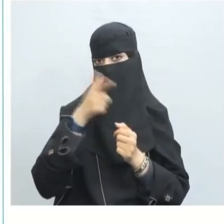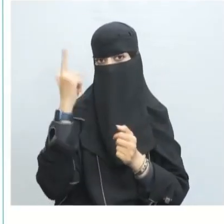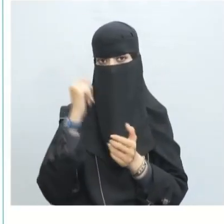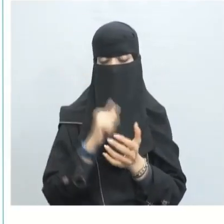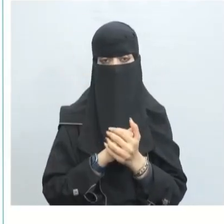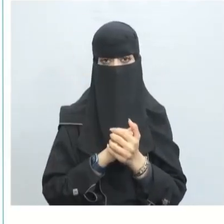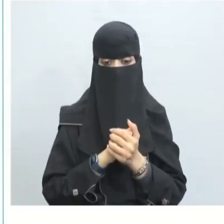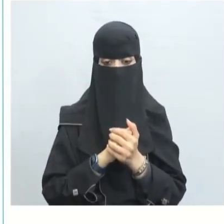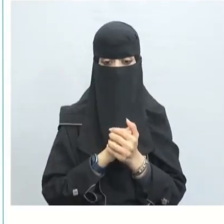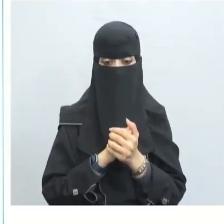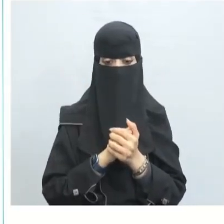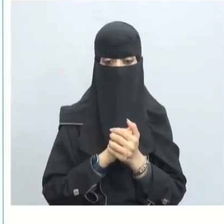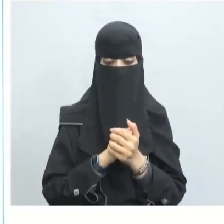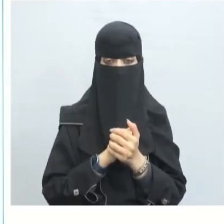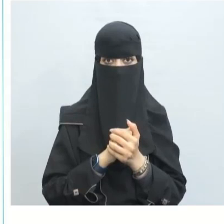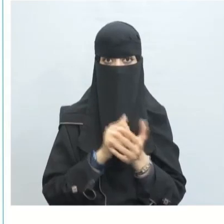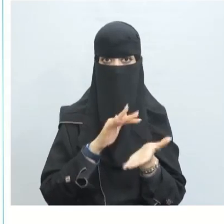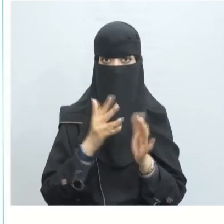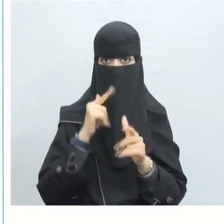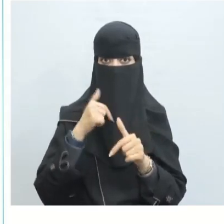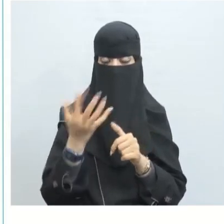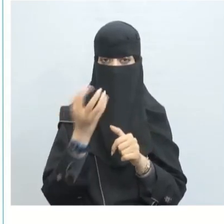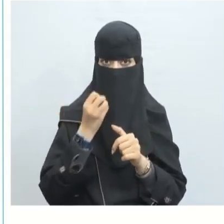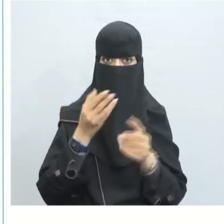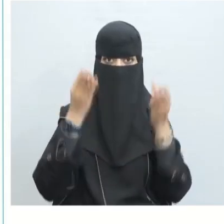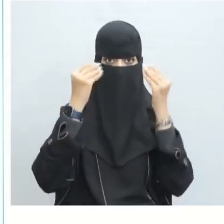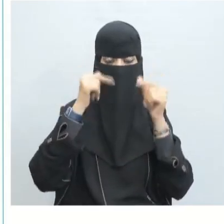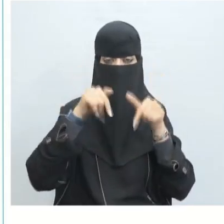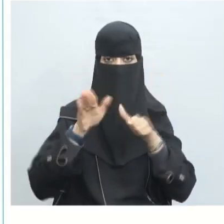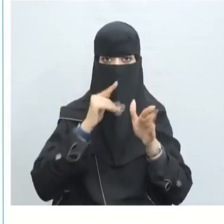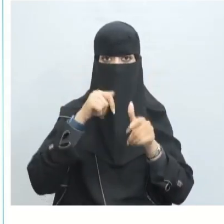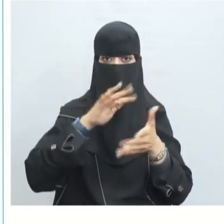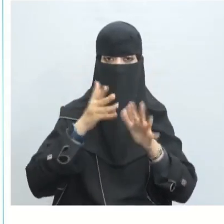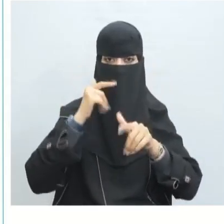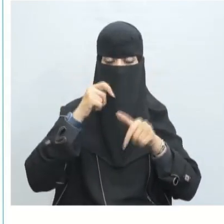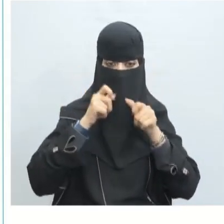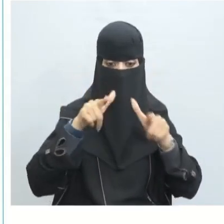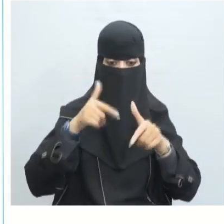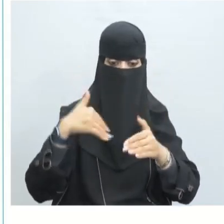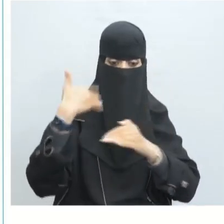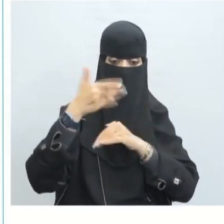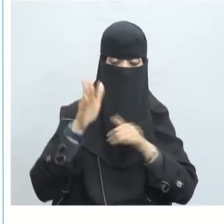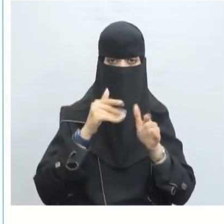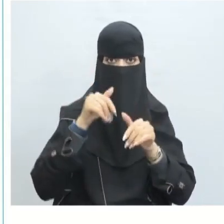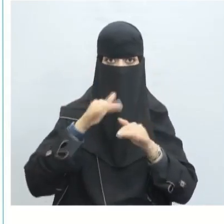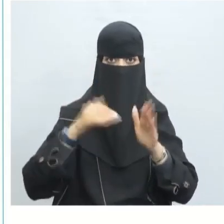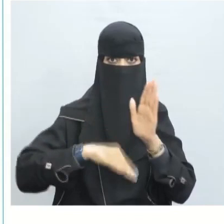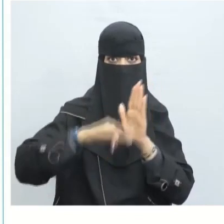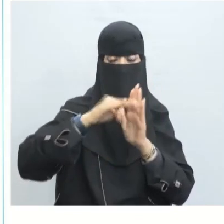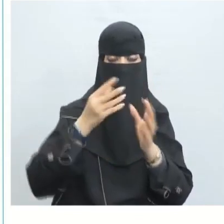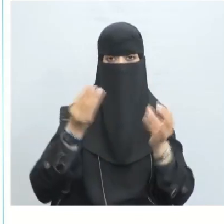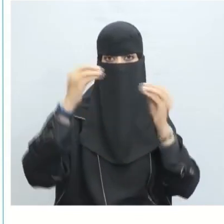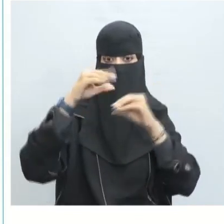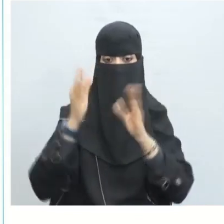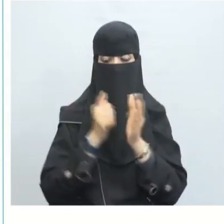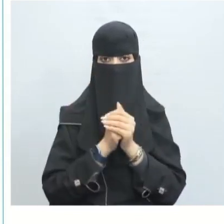التاريخيه ايضا يمكن الحصول على معلومات حول المكونات الفعاليه التي كانت شائعه والتي ادت الى مستويات او زياده